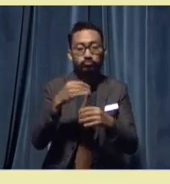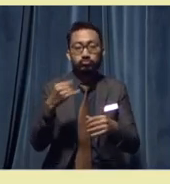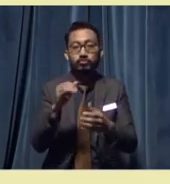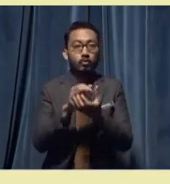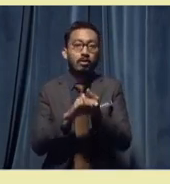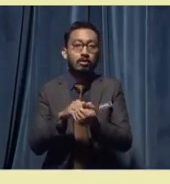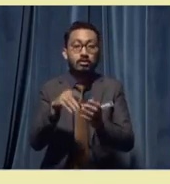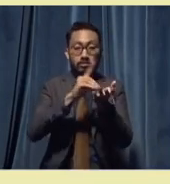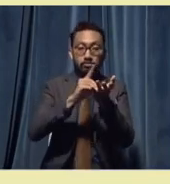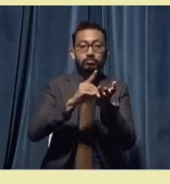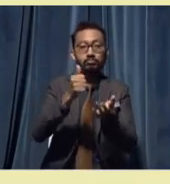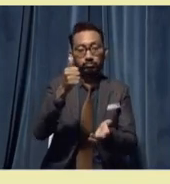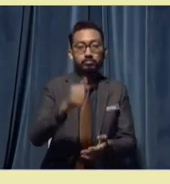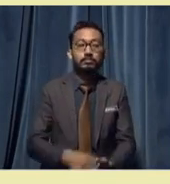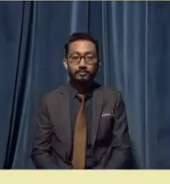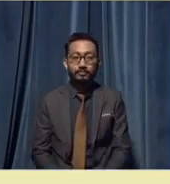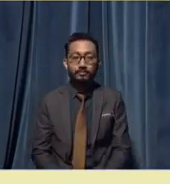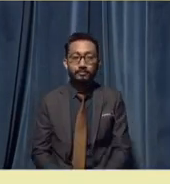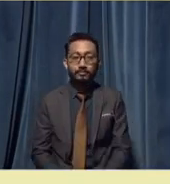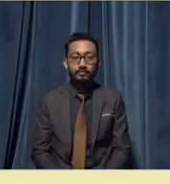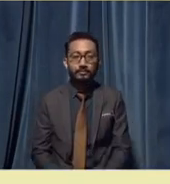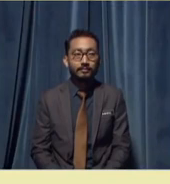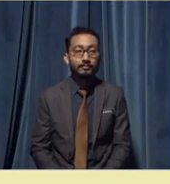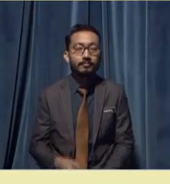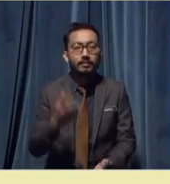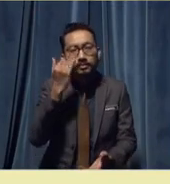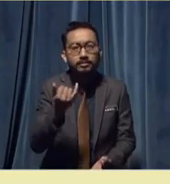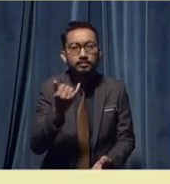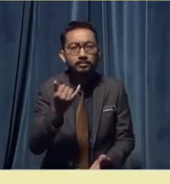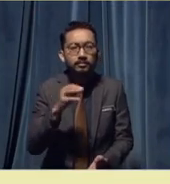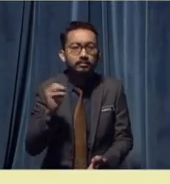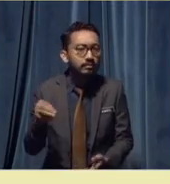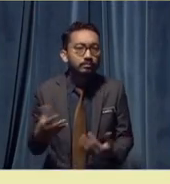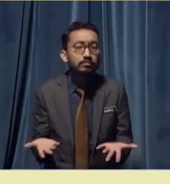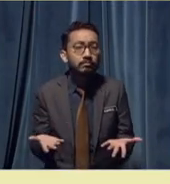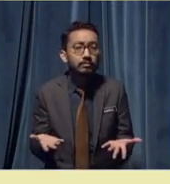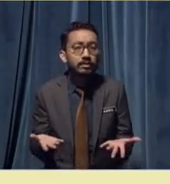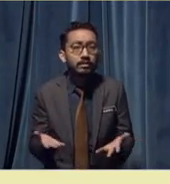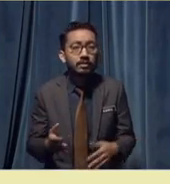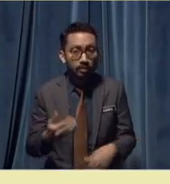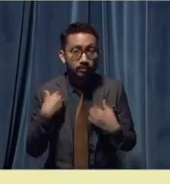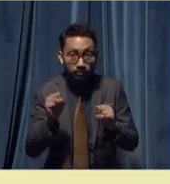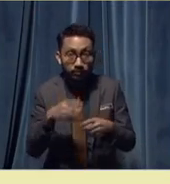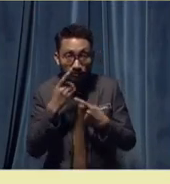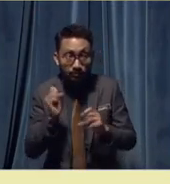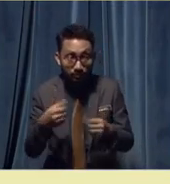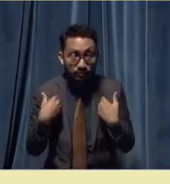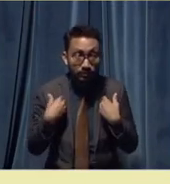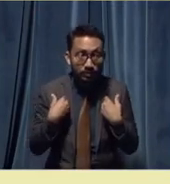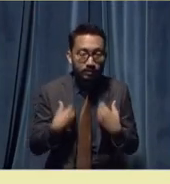seperti sabun. Mengapakah begitu, murid-murid? Ada yang boleh jawab?